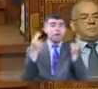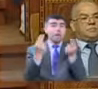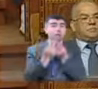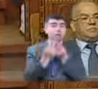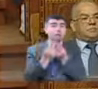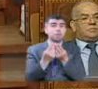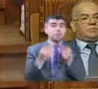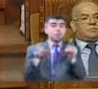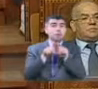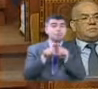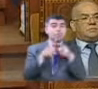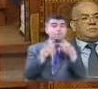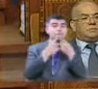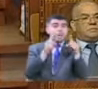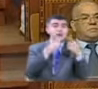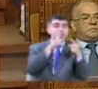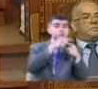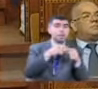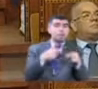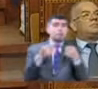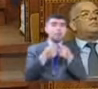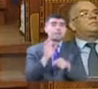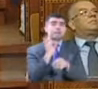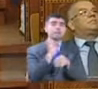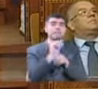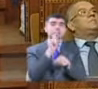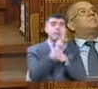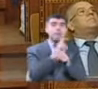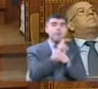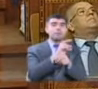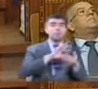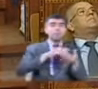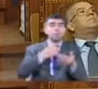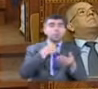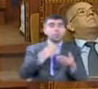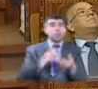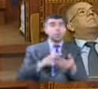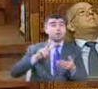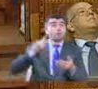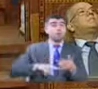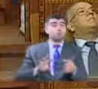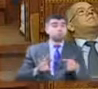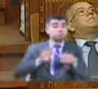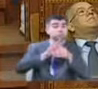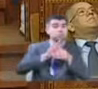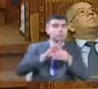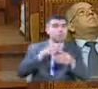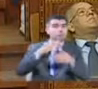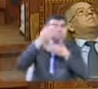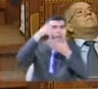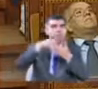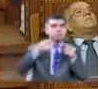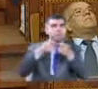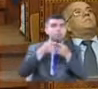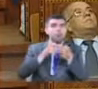في استرداد ما اقترضه المغرب منها، أما ما يخص وقع هذه الشراكات على اقتصادنا فيمكن